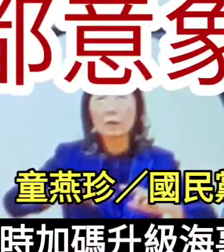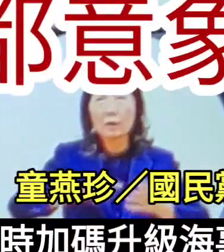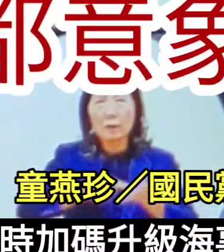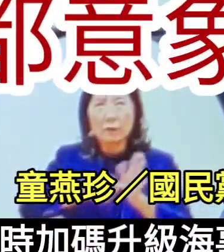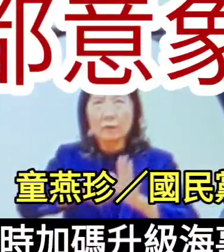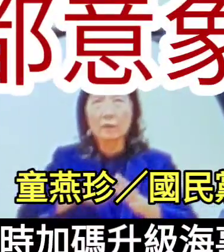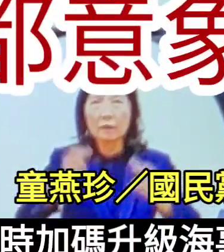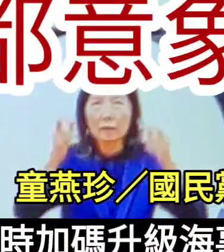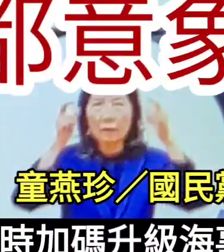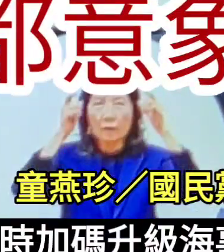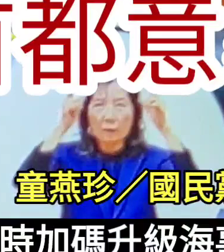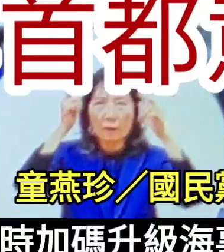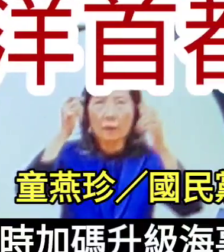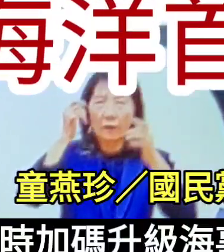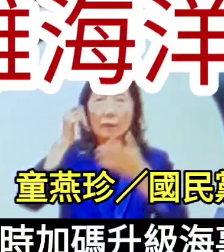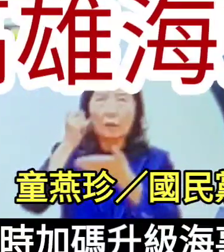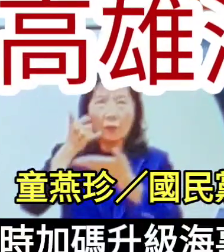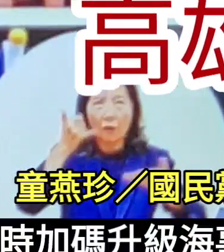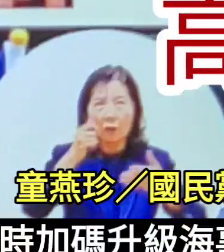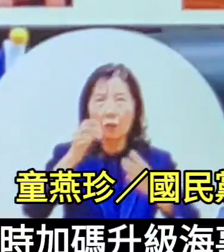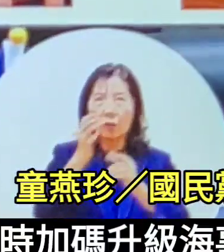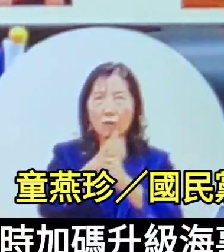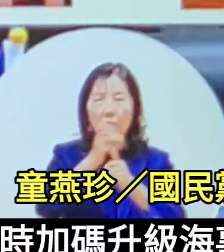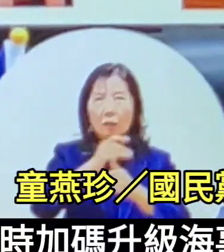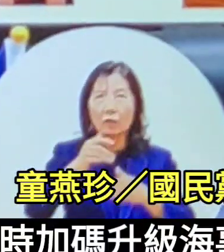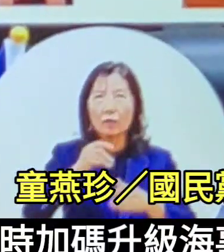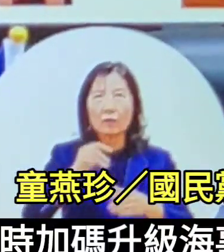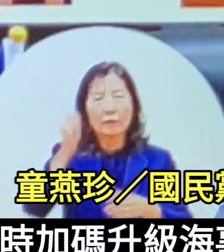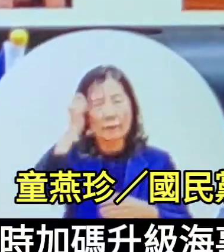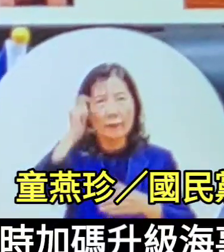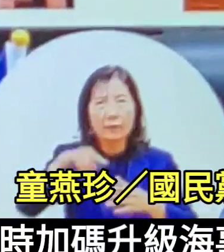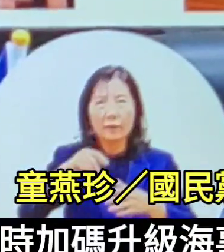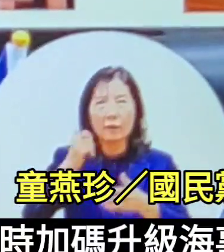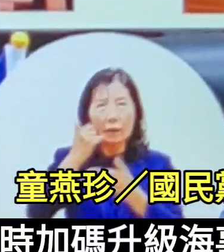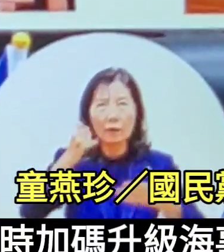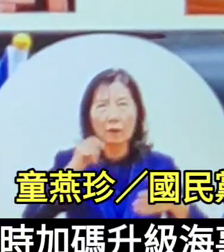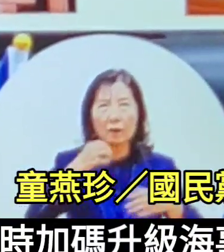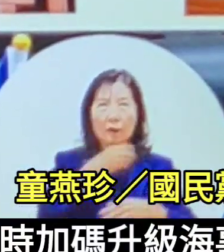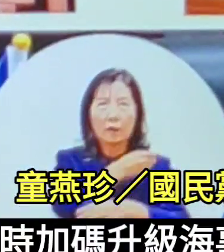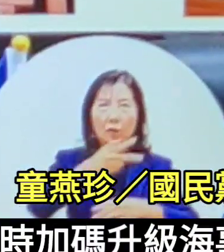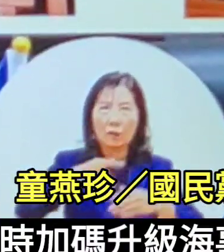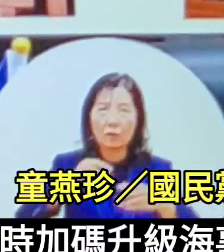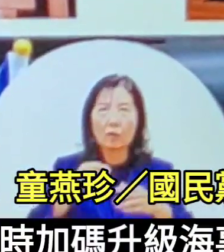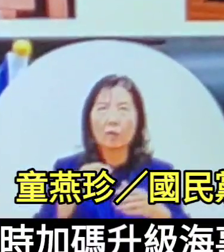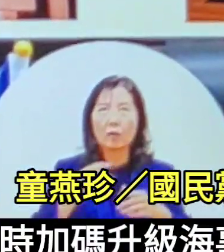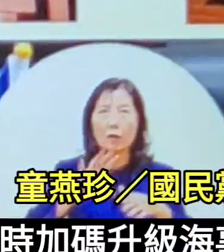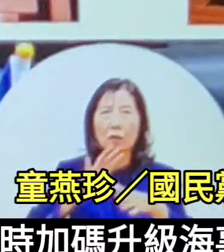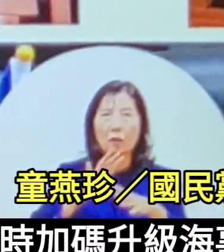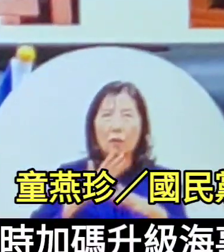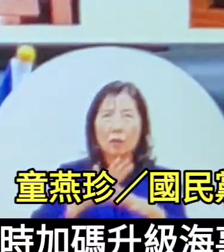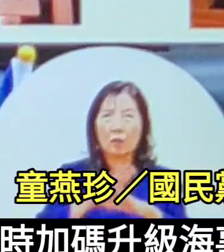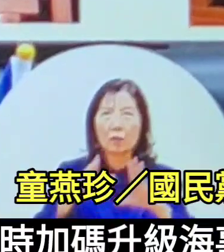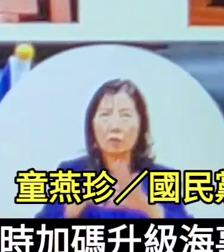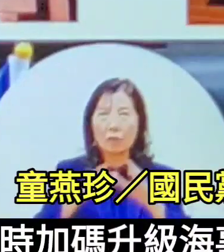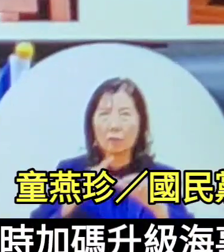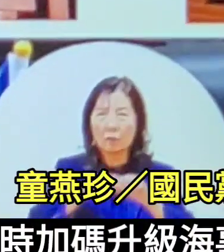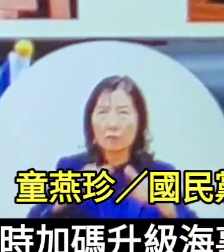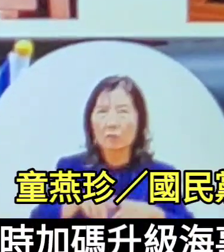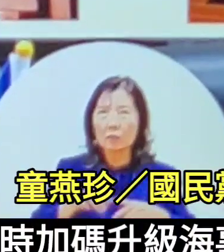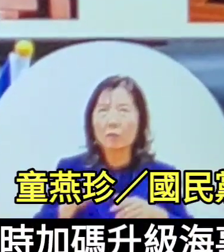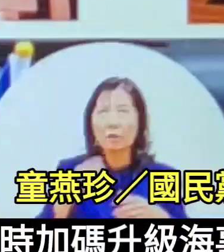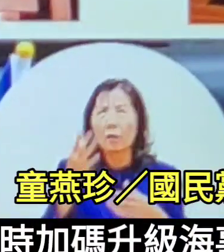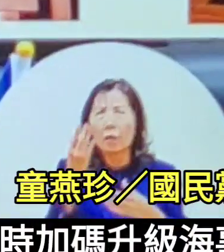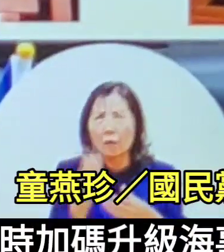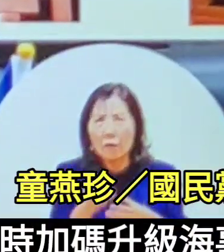向，但是设立在海洋文化流行音乐中心，明显的把海洋文化的比例缩小，把它缩小了，而且